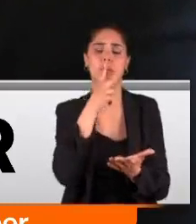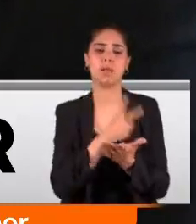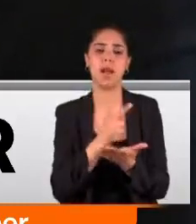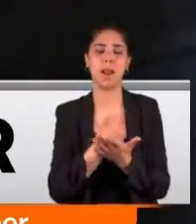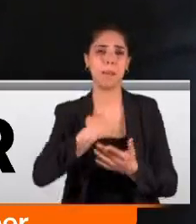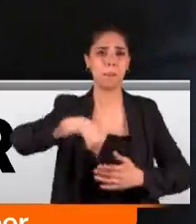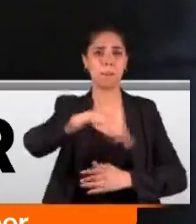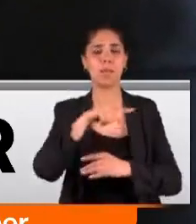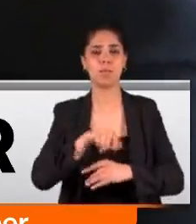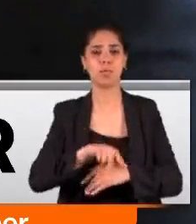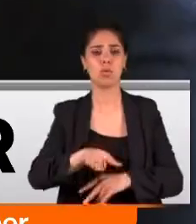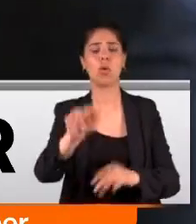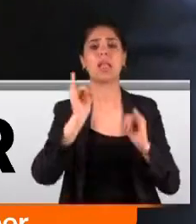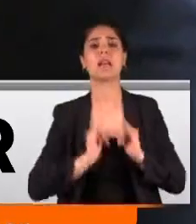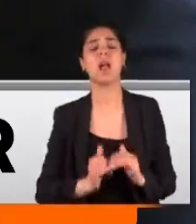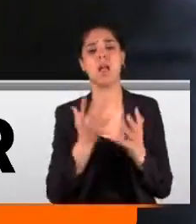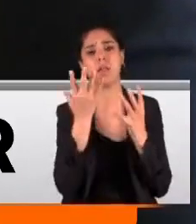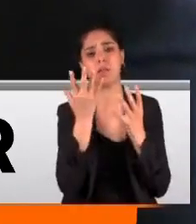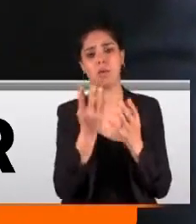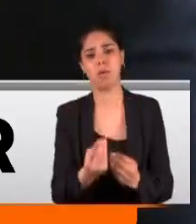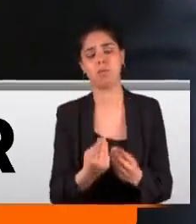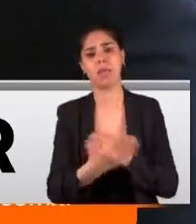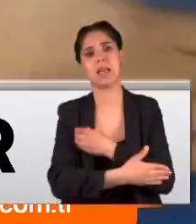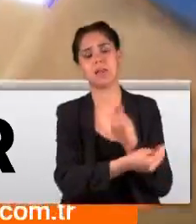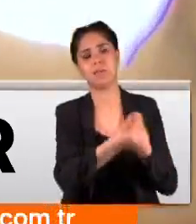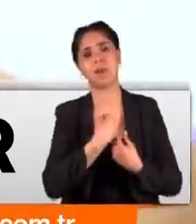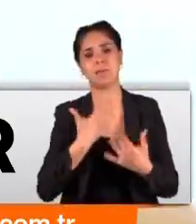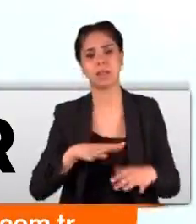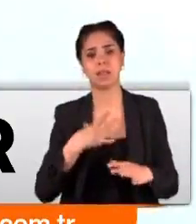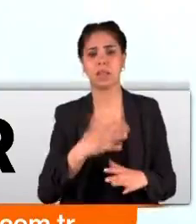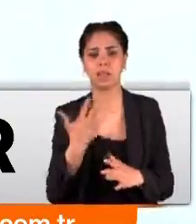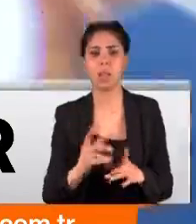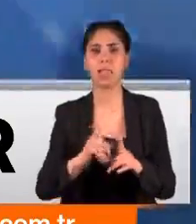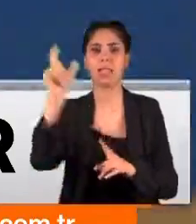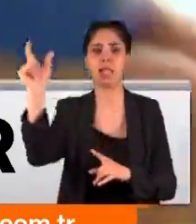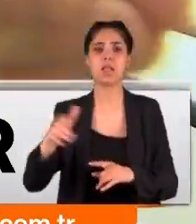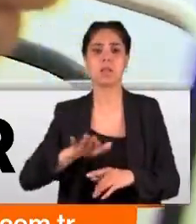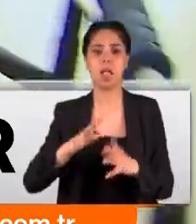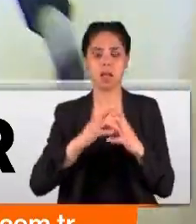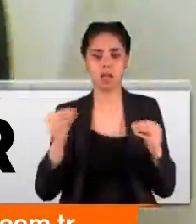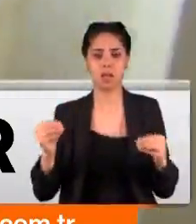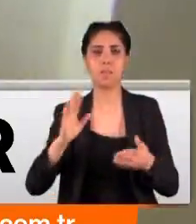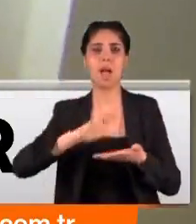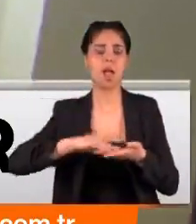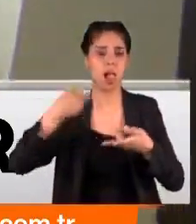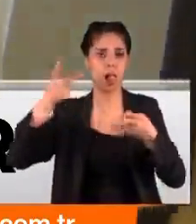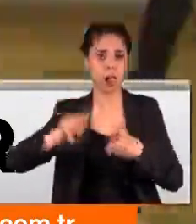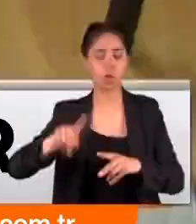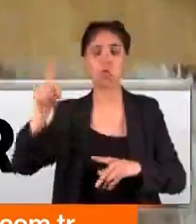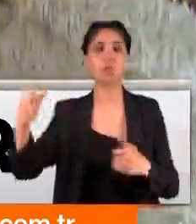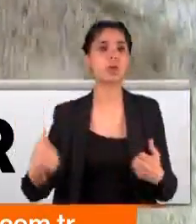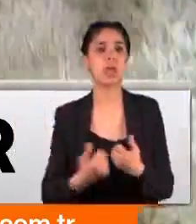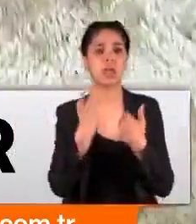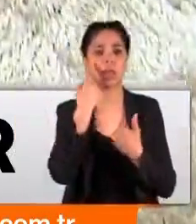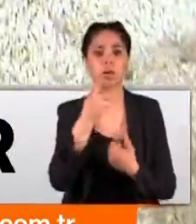Bizlerin bu yolda rahat yürüyebilme mize yardım etmesidir Deniz yardım Hem bir arkadaşını kaybettiği